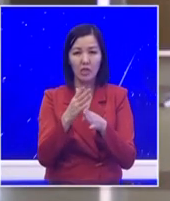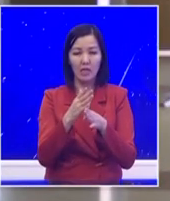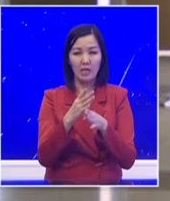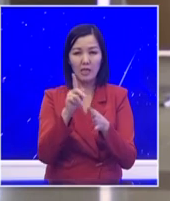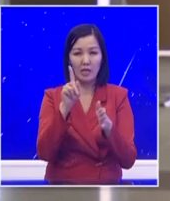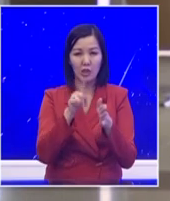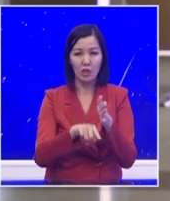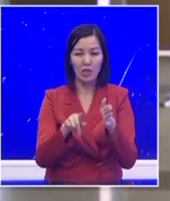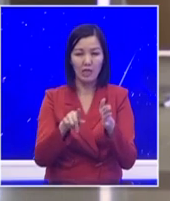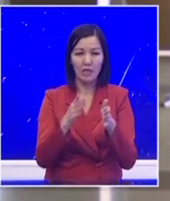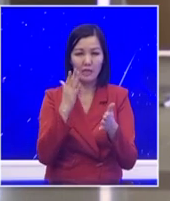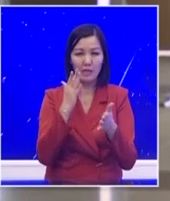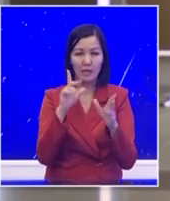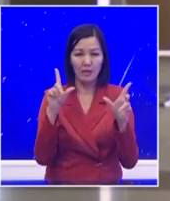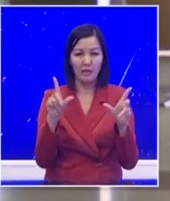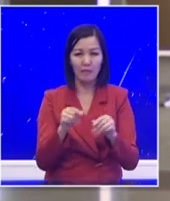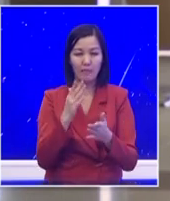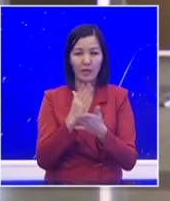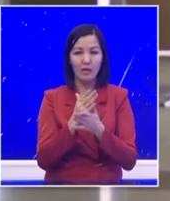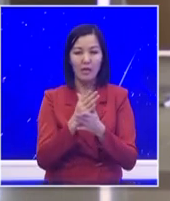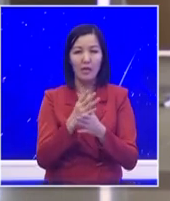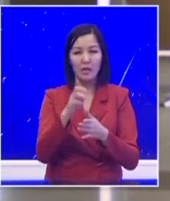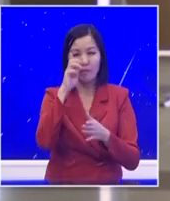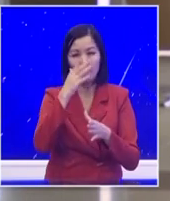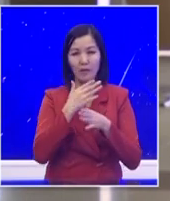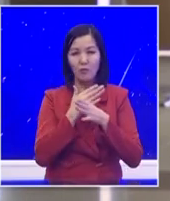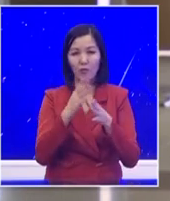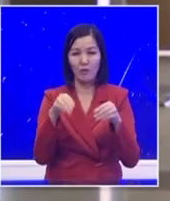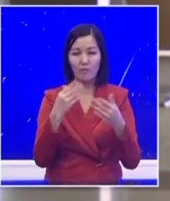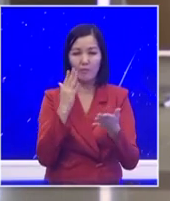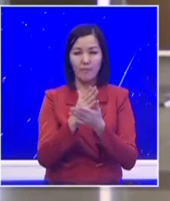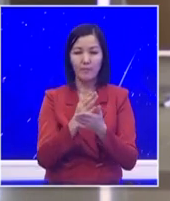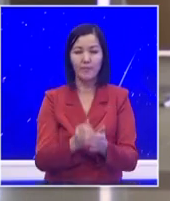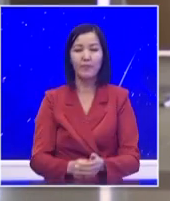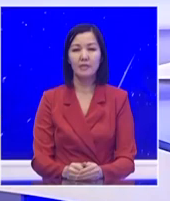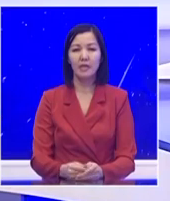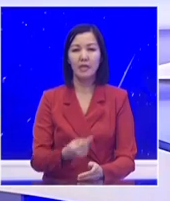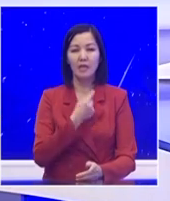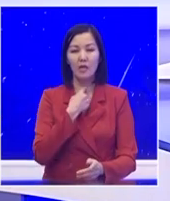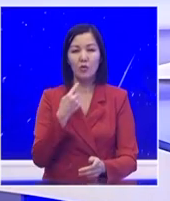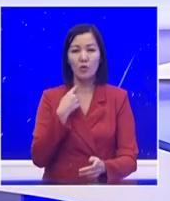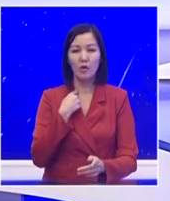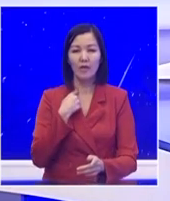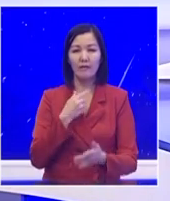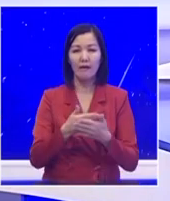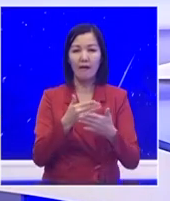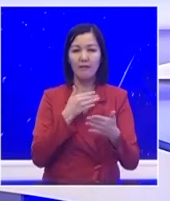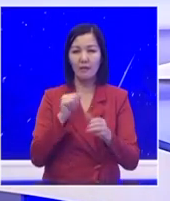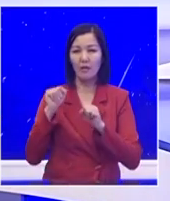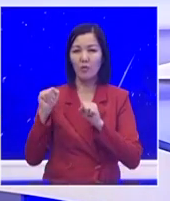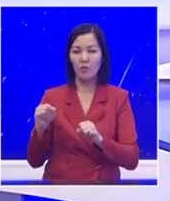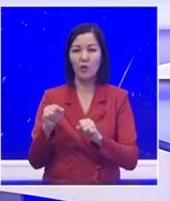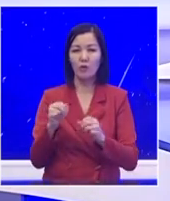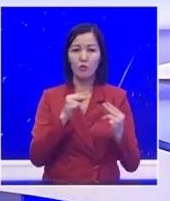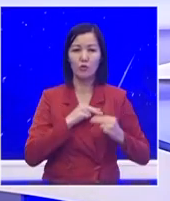Сонымен қоса субсидиялау барысы қазір қарастырылды. Талдықорғанда залалсыздандыру